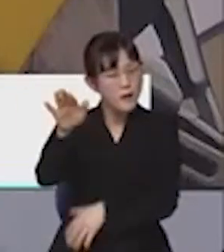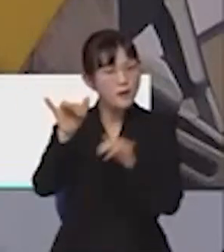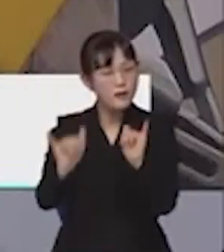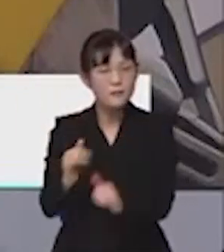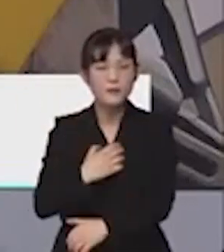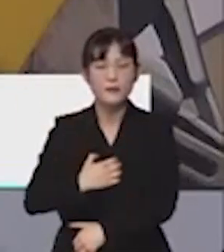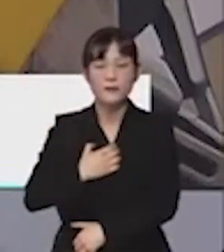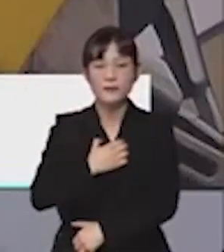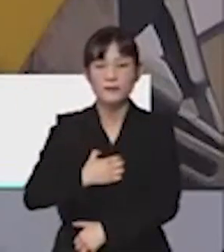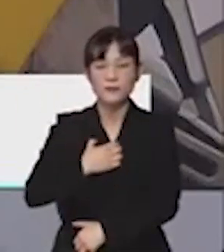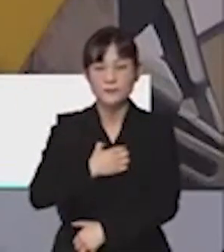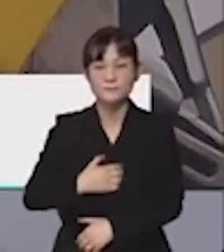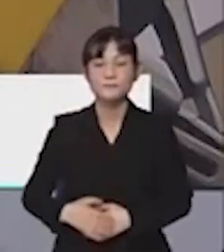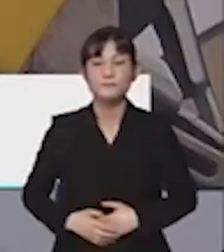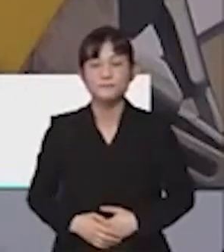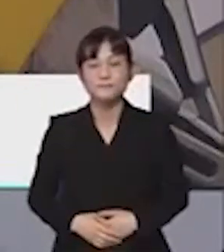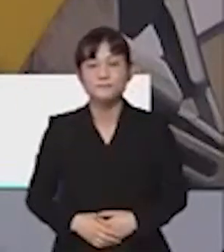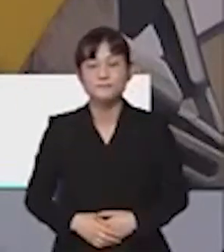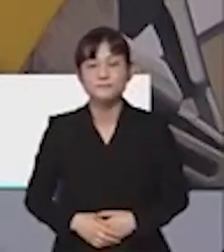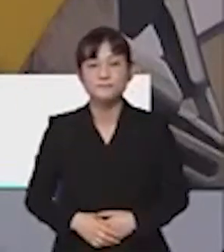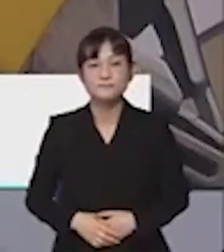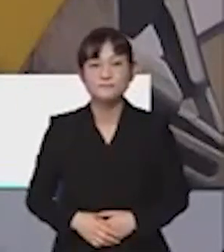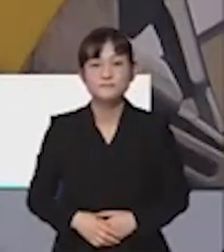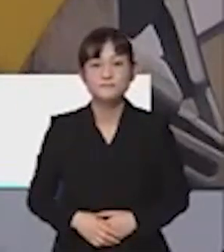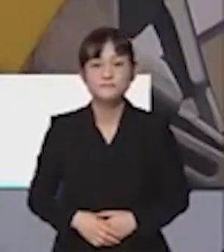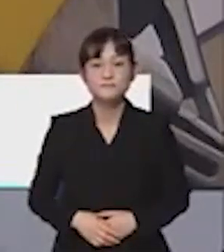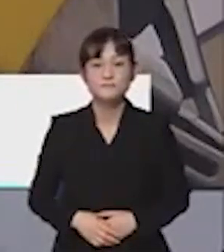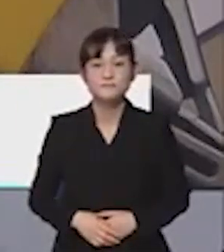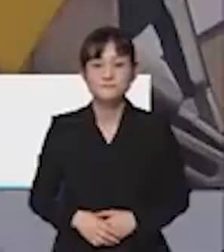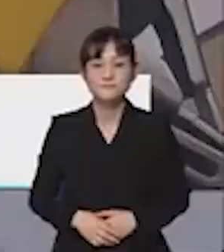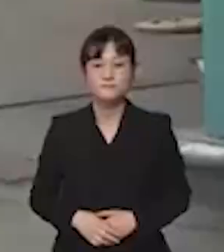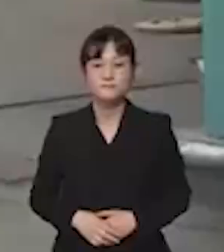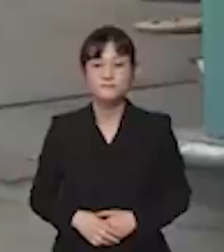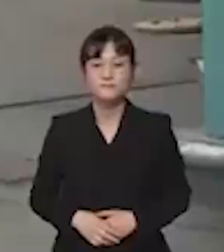아닌지 우려가 커지고 있습니다 정경원 기자입니다